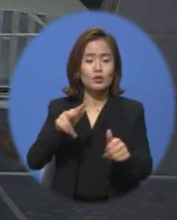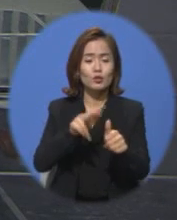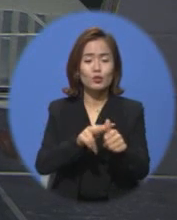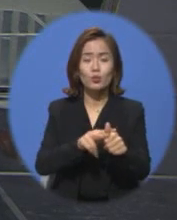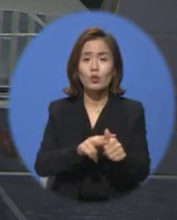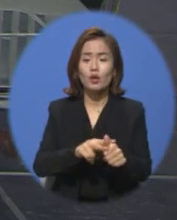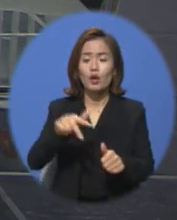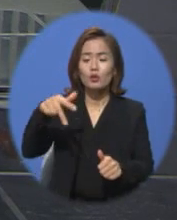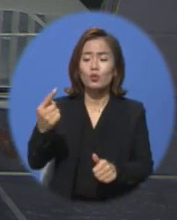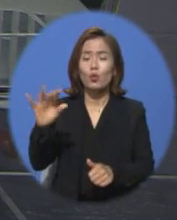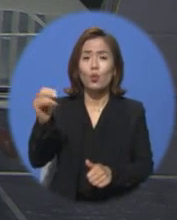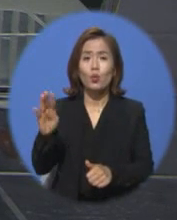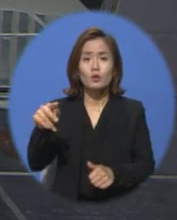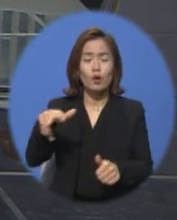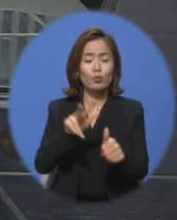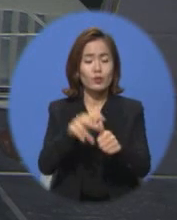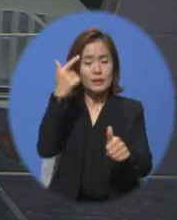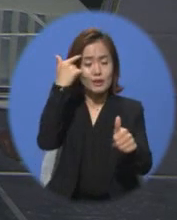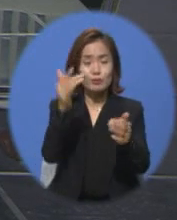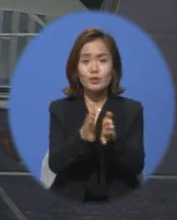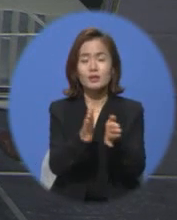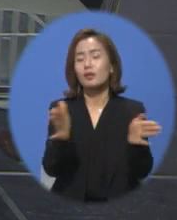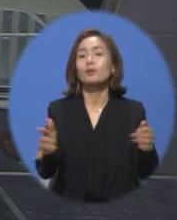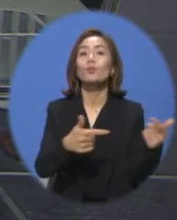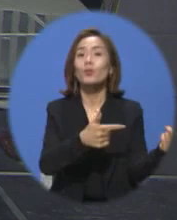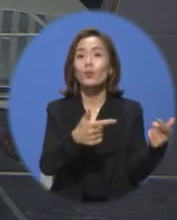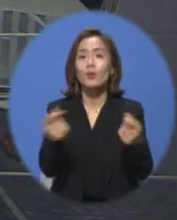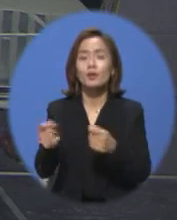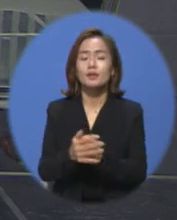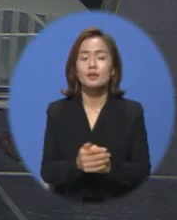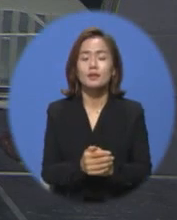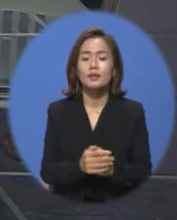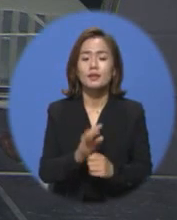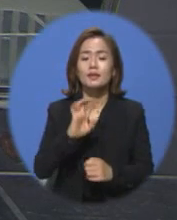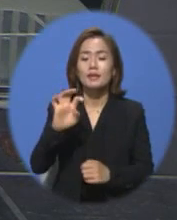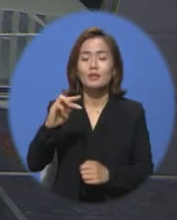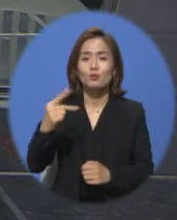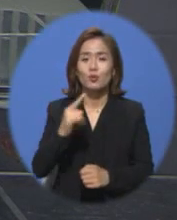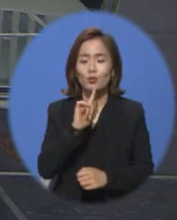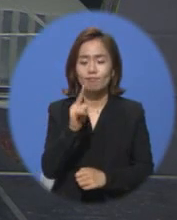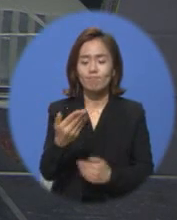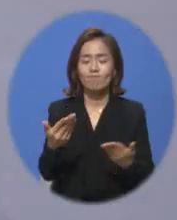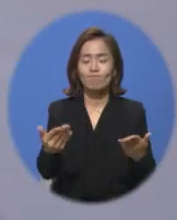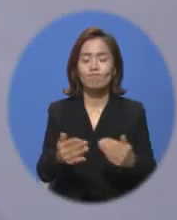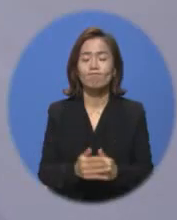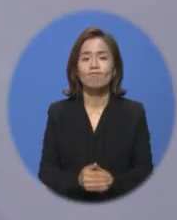,이제조섭후보님께 질문하셔도됩니다.질문하실시간은40초입니다 .